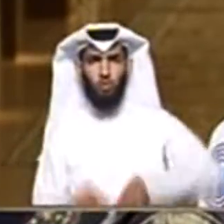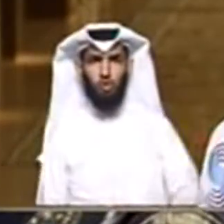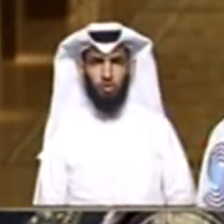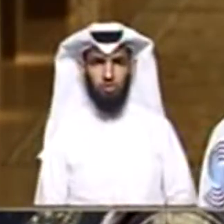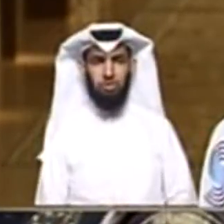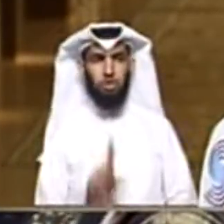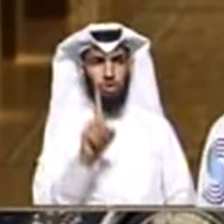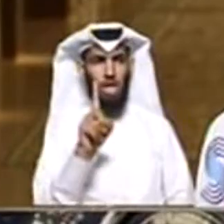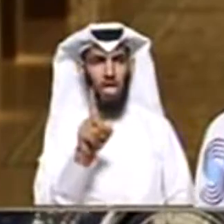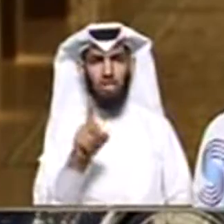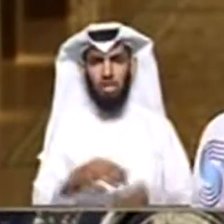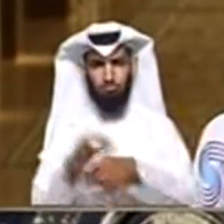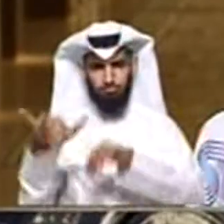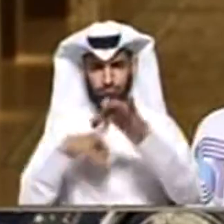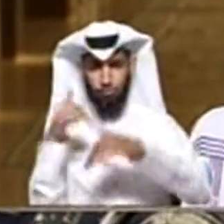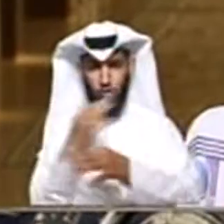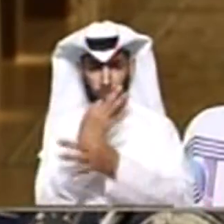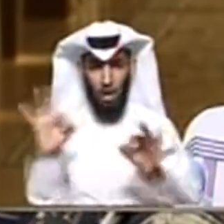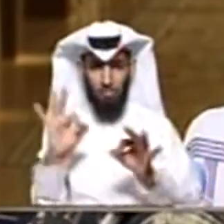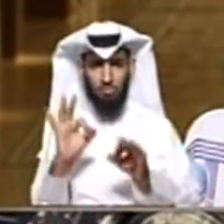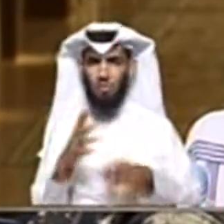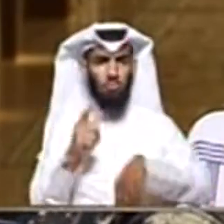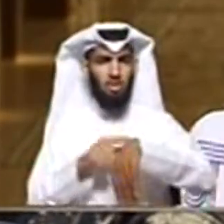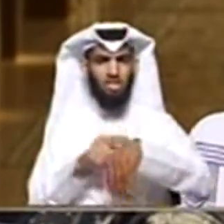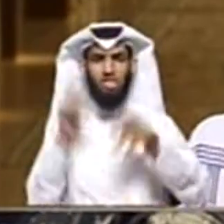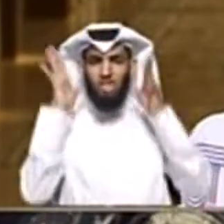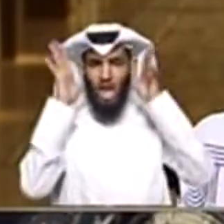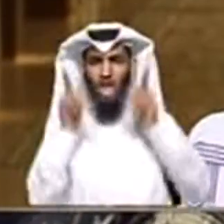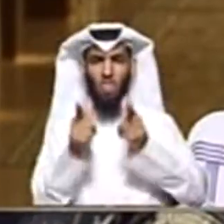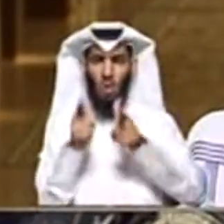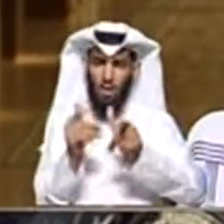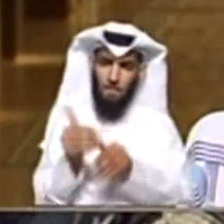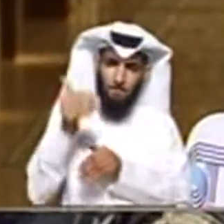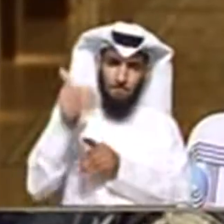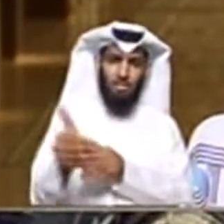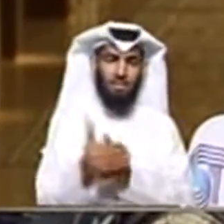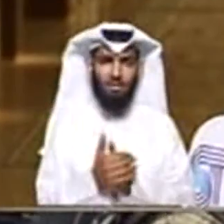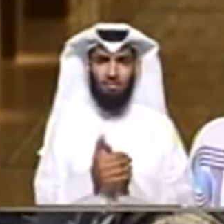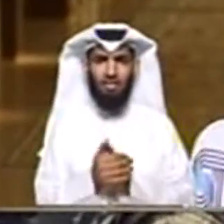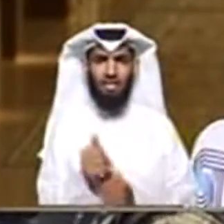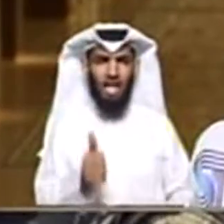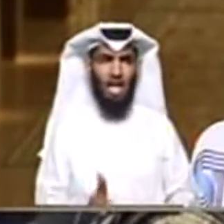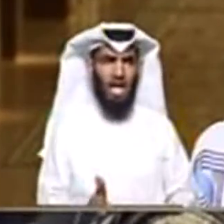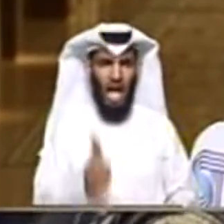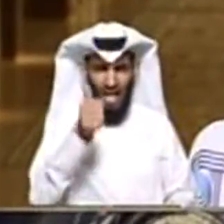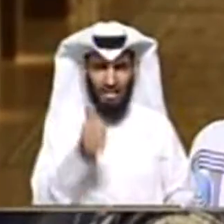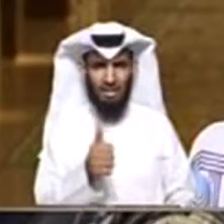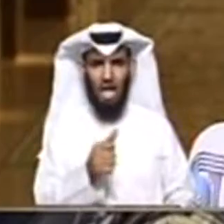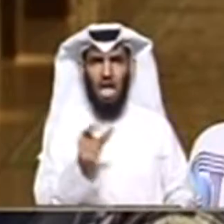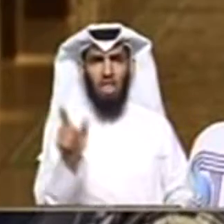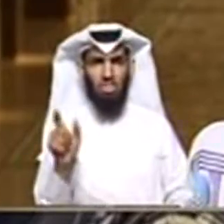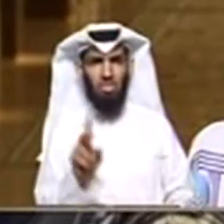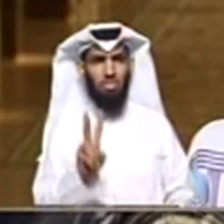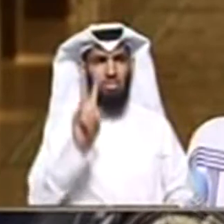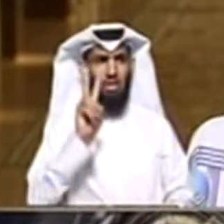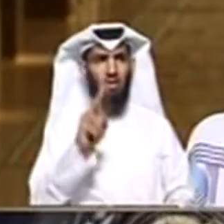وإن شاء الله يكمل النصاب، لأن يعني بعد صلاة الظهر بوقت كافي. ووفق اللائحة سيتحدث اثنان من